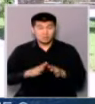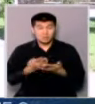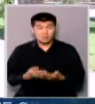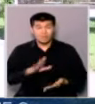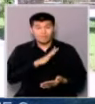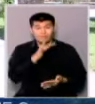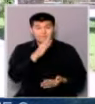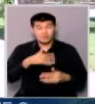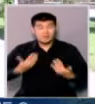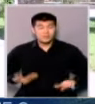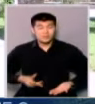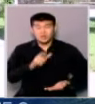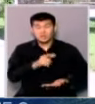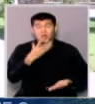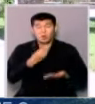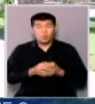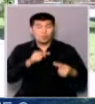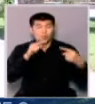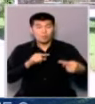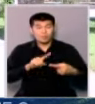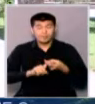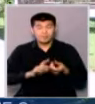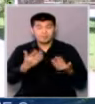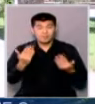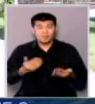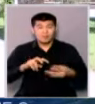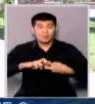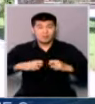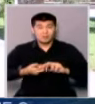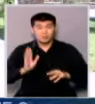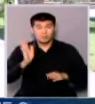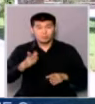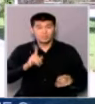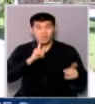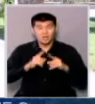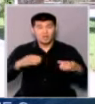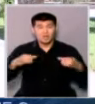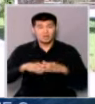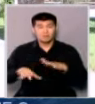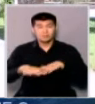этого времени жители выражали свое недовольство. Данная проблема будет поднята на сессии